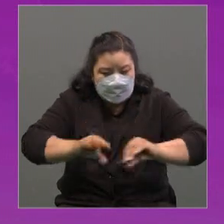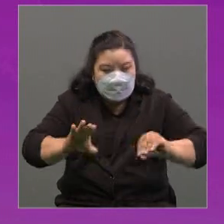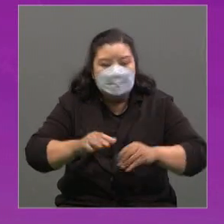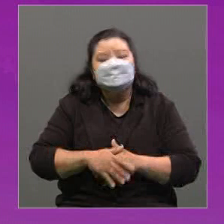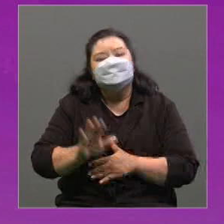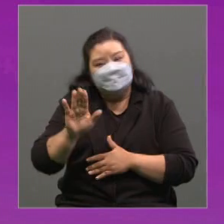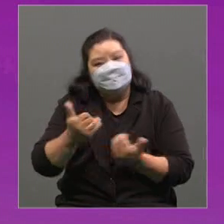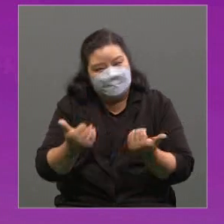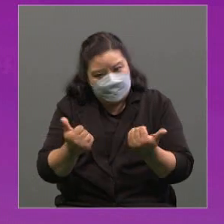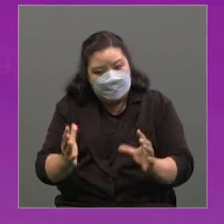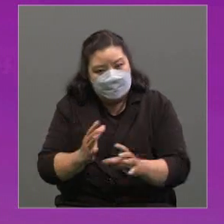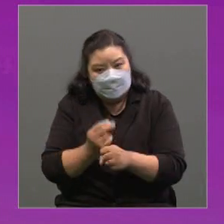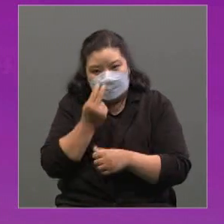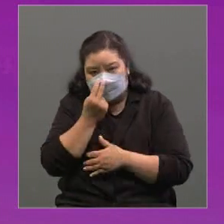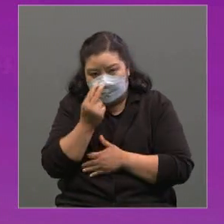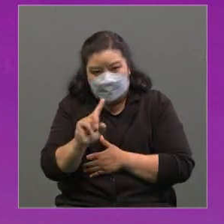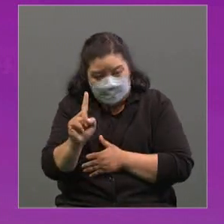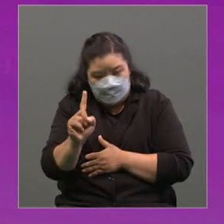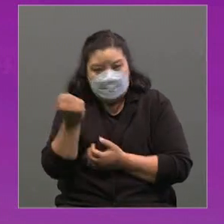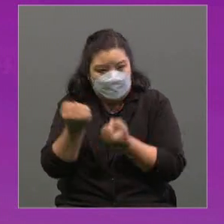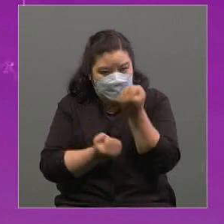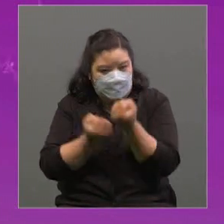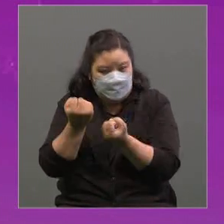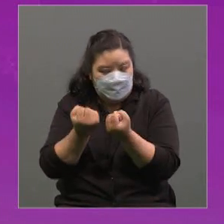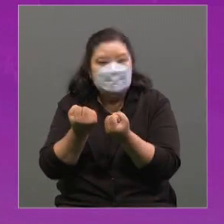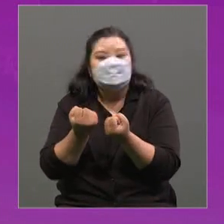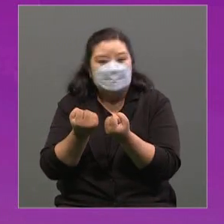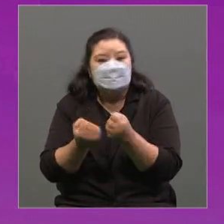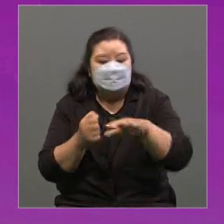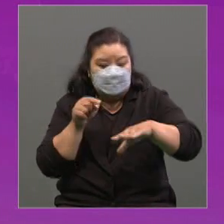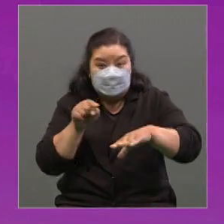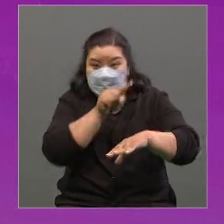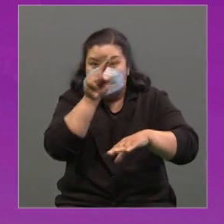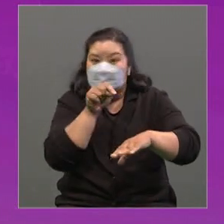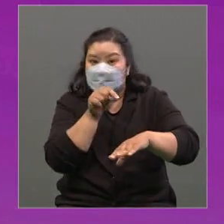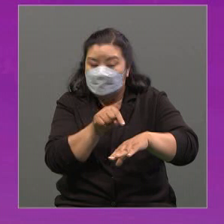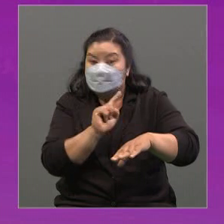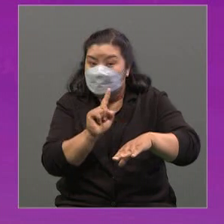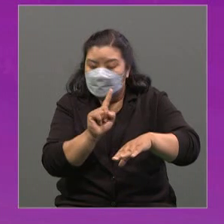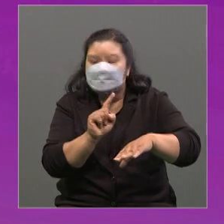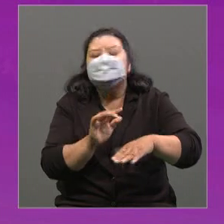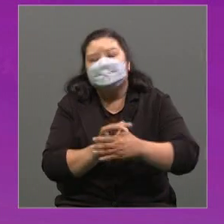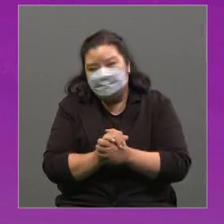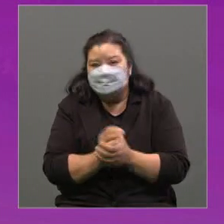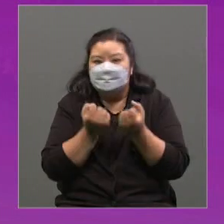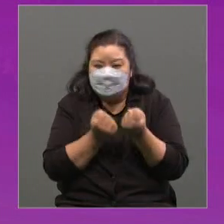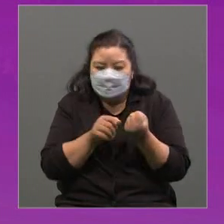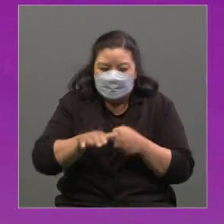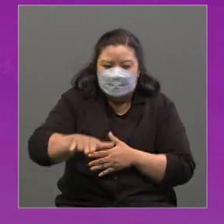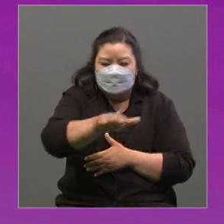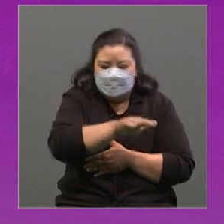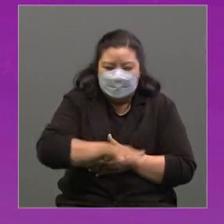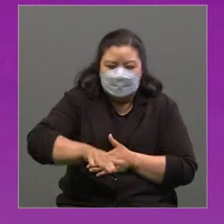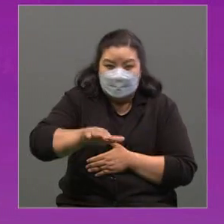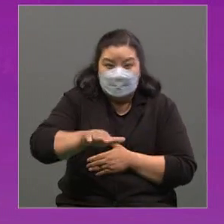ะพาไปดูเนี่ยเป็นภาพรถต้องสงสัยที่คาดการว่าจะขับวนๆอยู่บริเวณจุดที่พบศพ